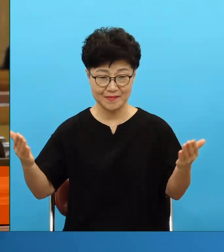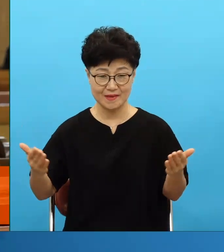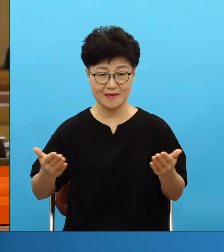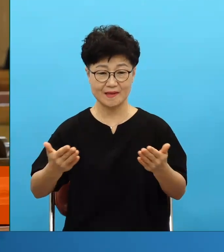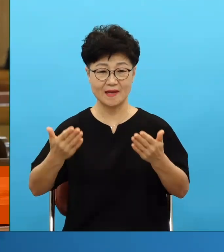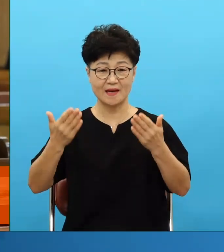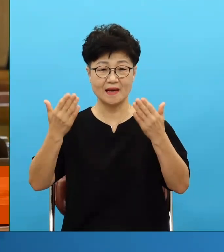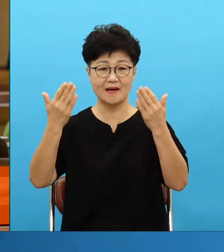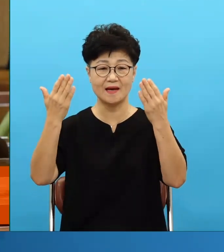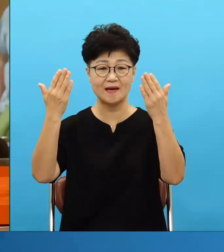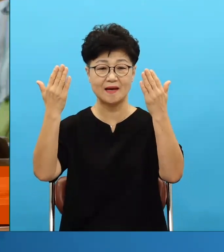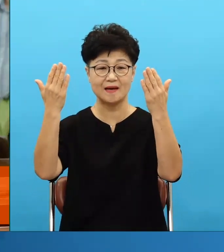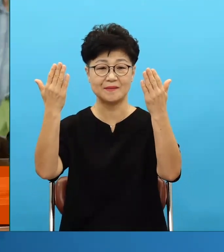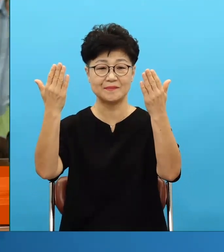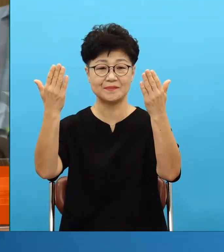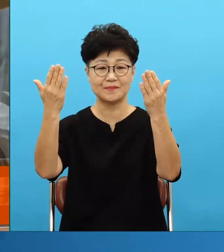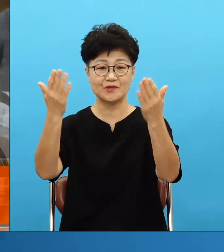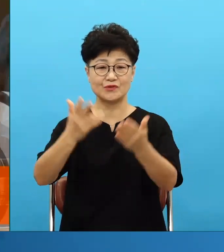찬송합니다.